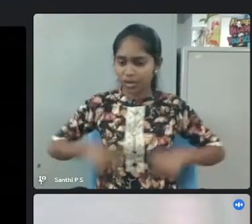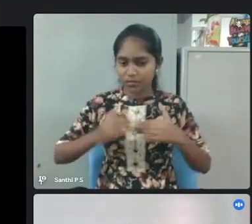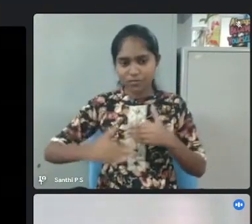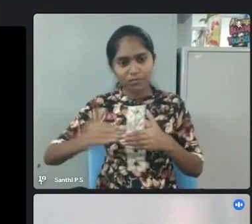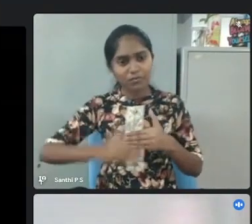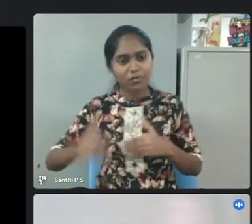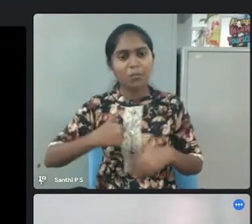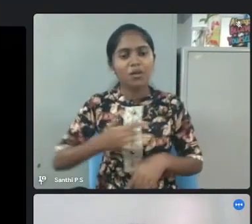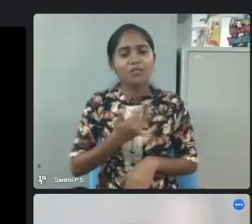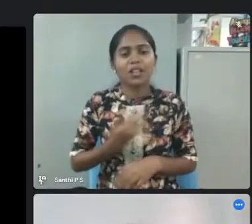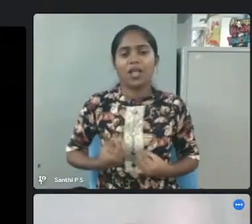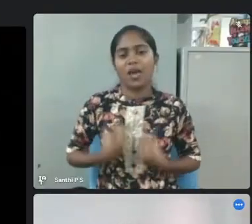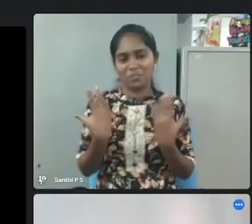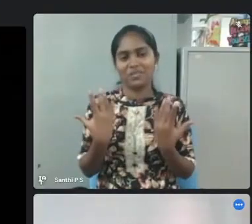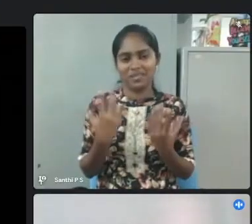വളരെയധികം സന്തോഷമാണ്.